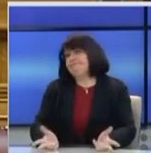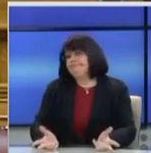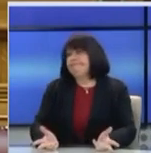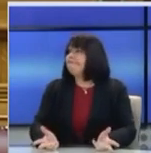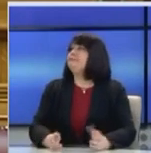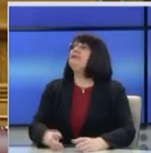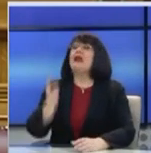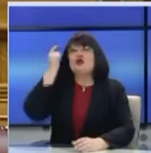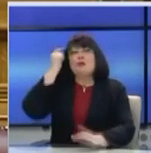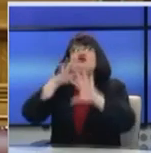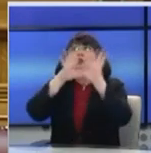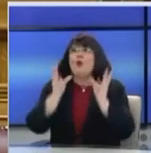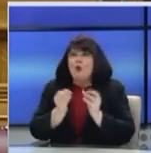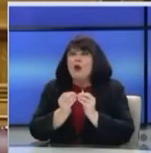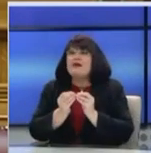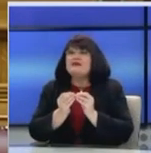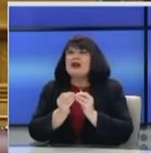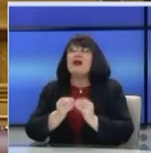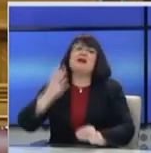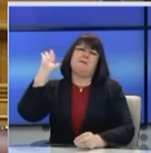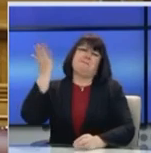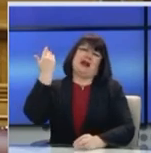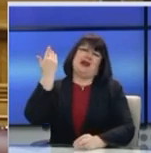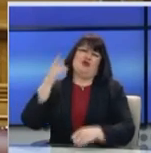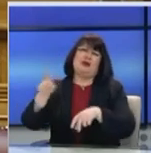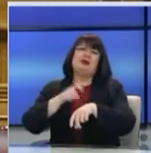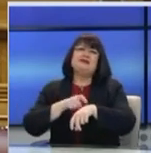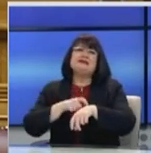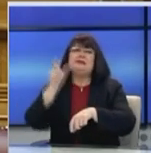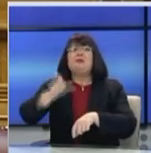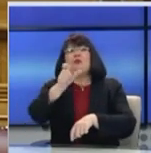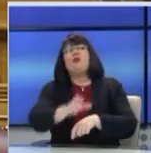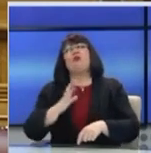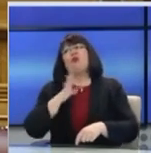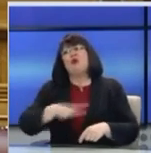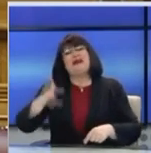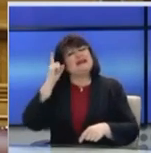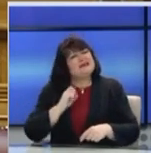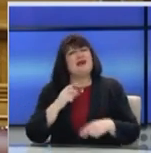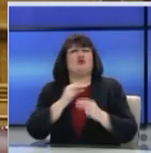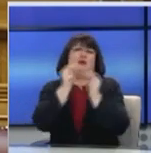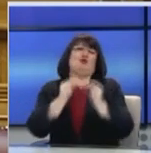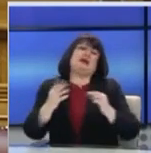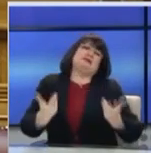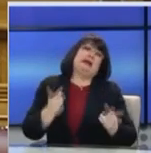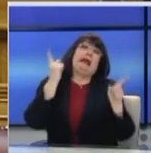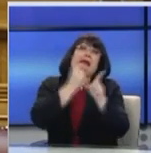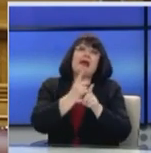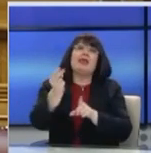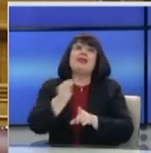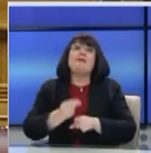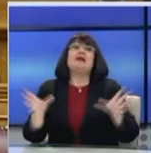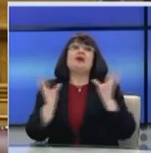που υπεγράφει. Αλλά νομίζω ότι όλα αυτά ανήκουν στο παρελθόν αυτή τη στιγμή. Οι Έλληνες πολίτες έχουν βγάλει τα συμπεράσματά τους, ειδικά στα